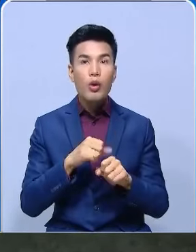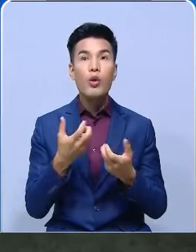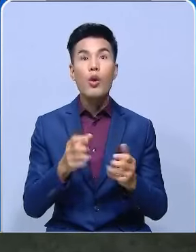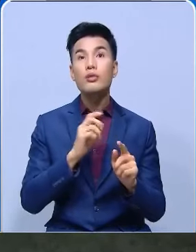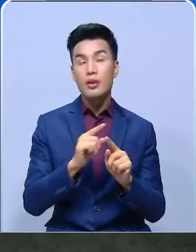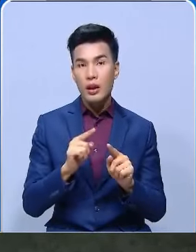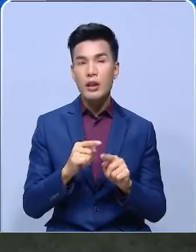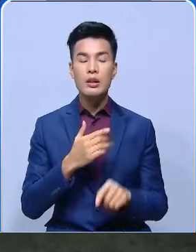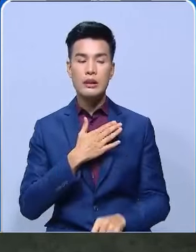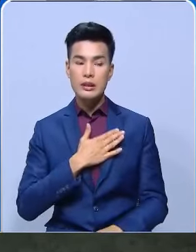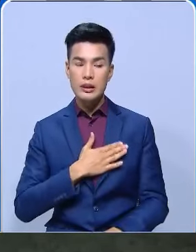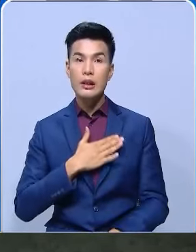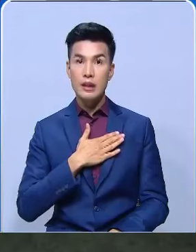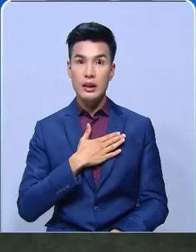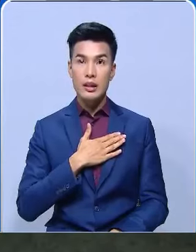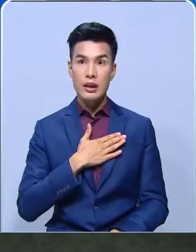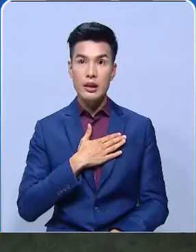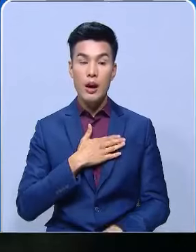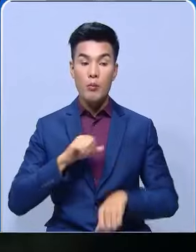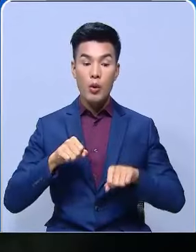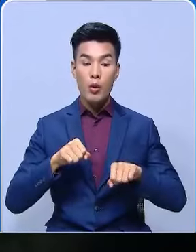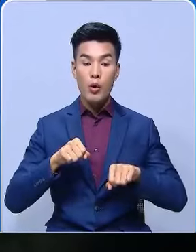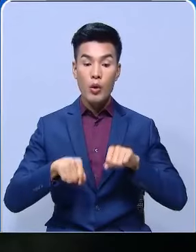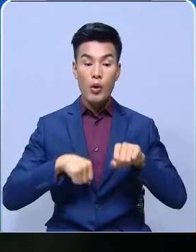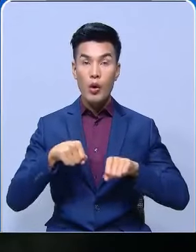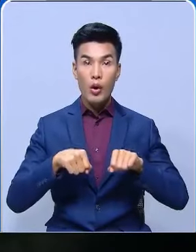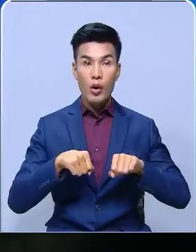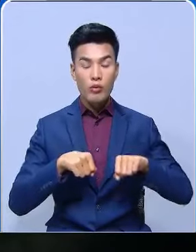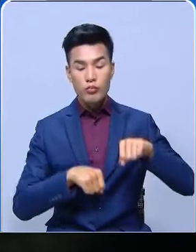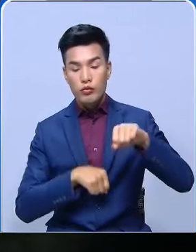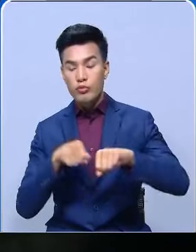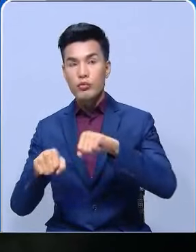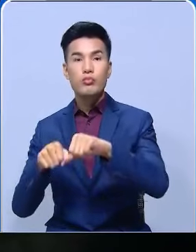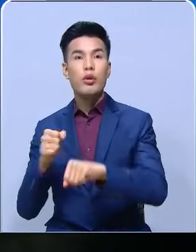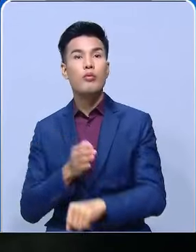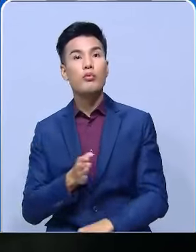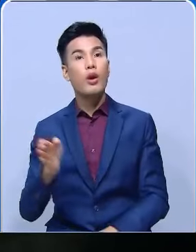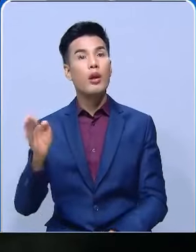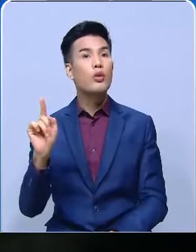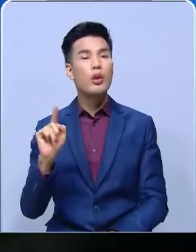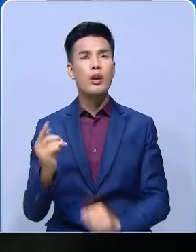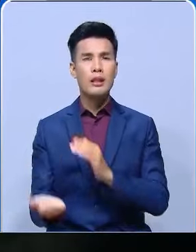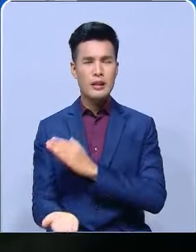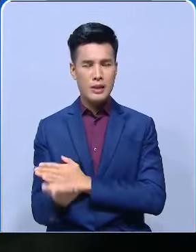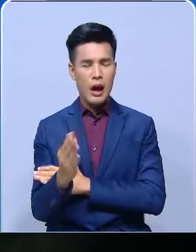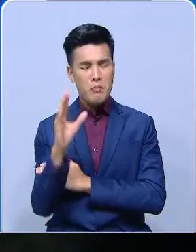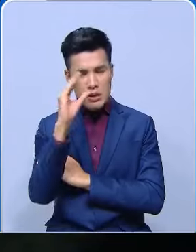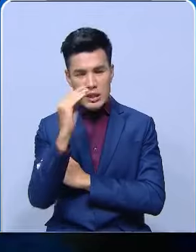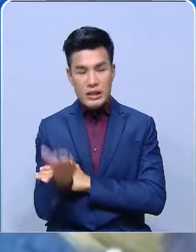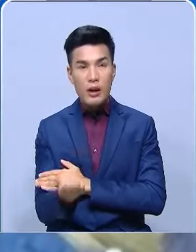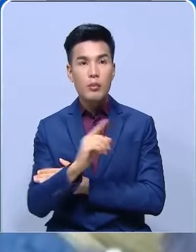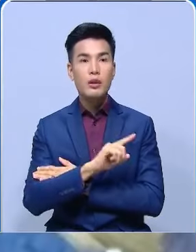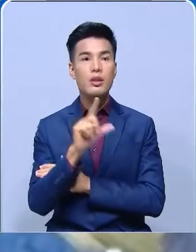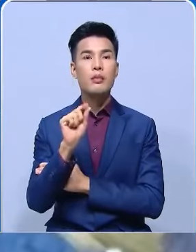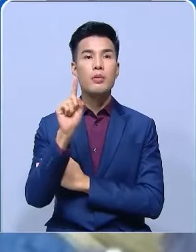ด้วยความใจเย็นแล้วก็เข็นรถจักรยานแล้วก็ปั่นหลบหนีไปเลยเหตุการณ์นี้เกิดขึ้นเช้ามืดวันที่21ตุลาคมที่ผ่าน